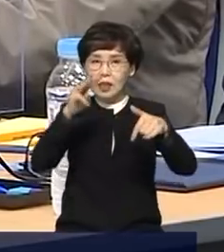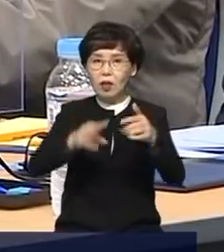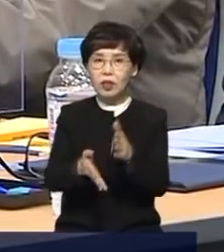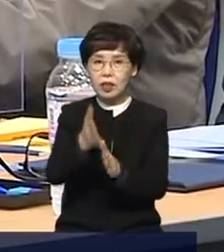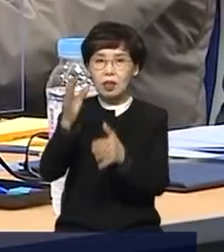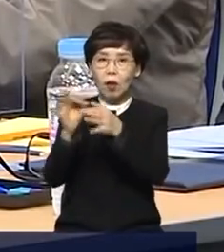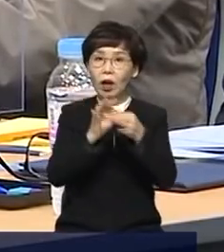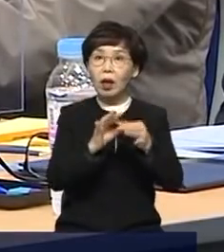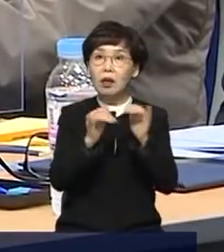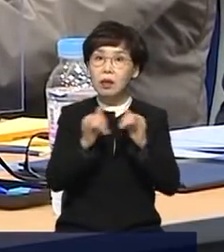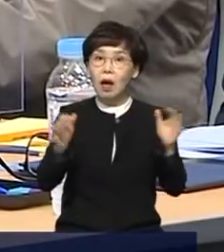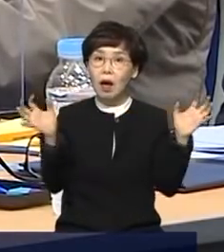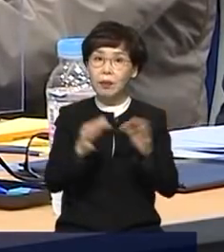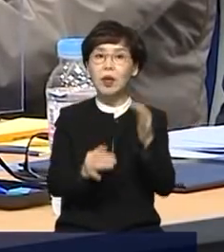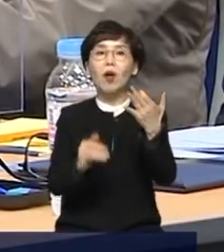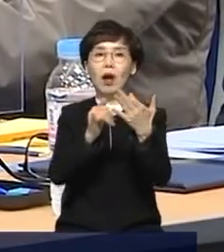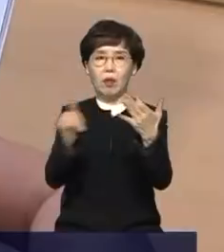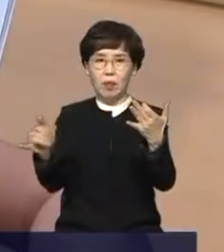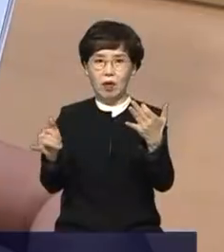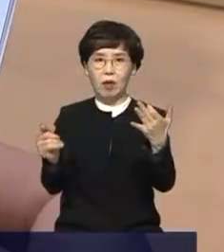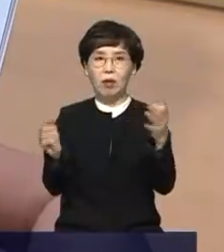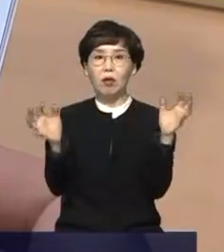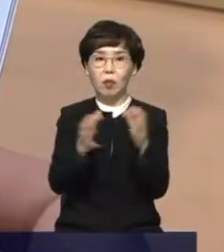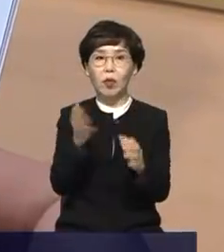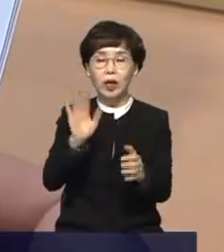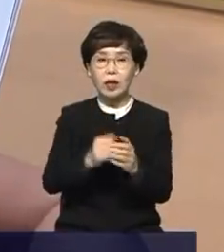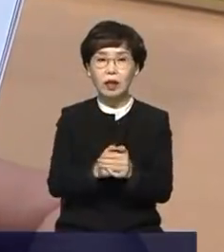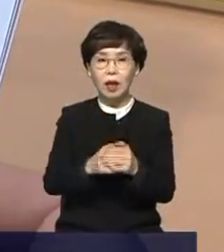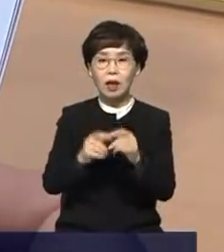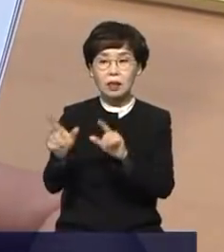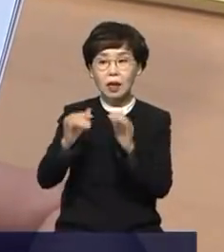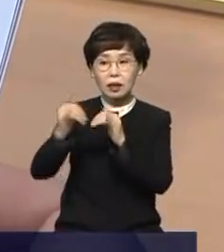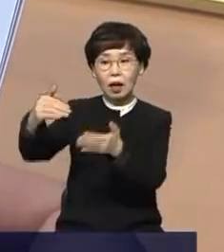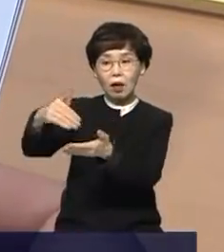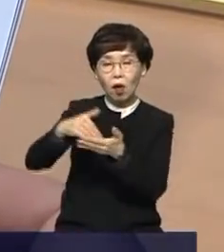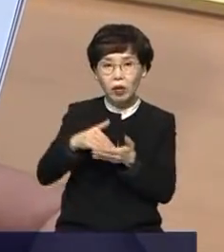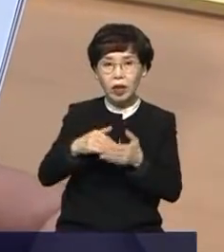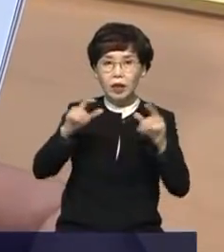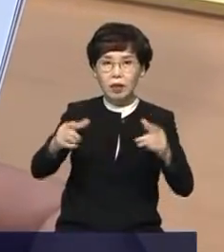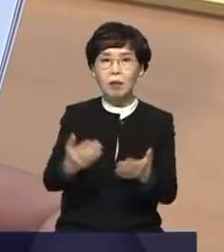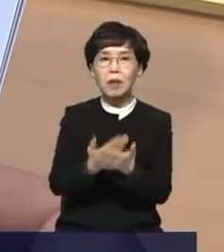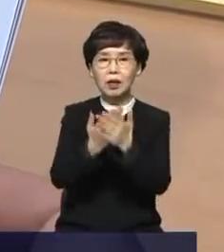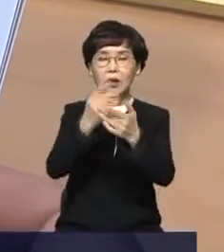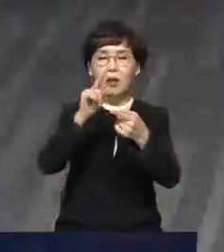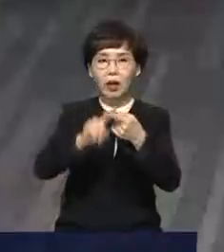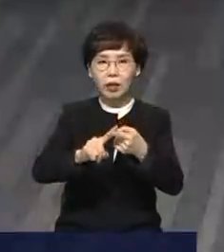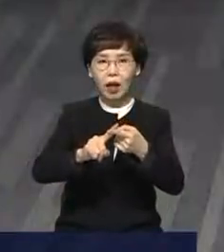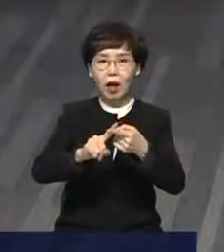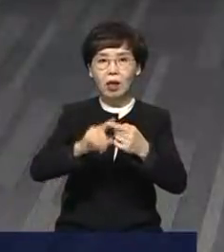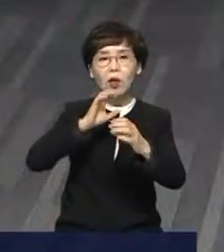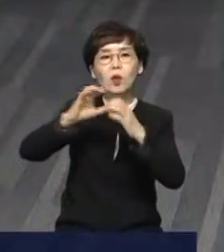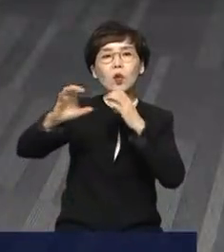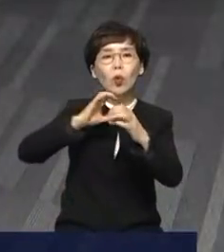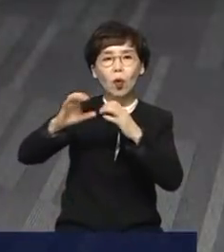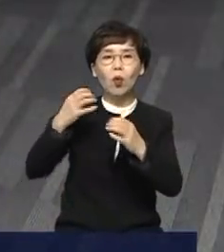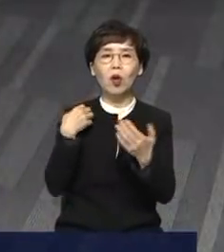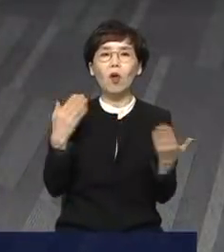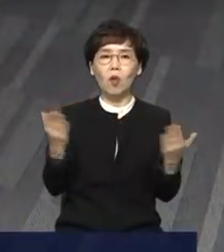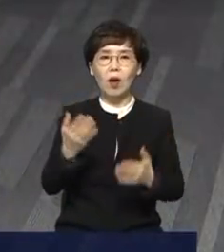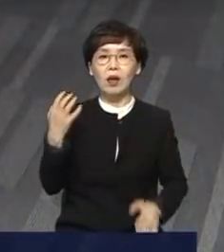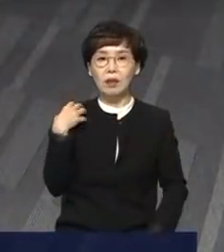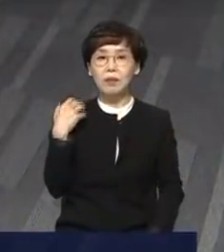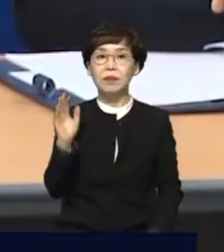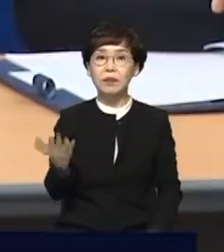등 19명으로 구성되는데 주민 건의사항과 지역 발전 등에 대한 소통 창구 역할을 하게